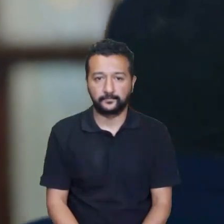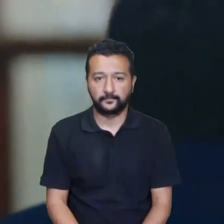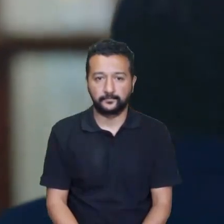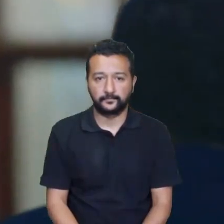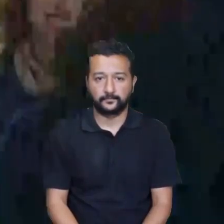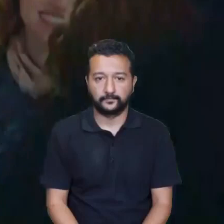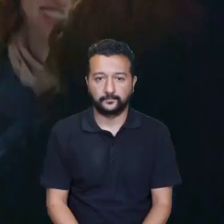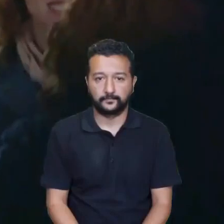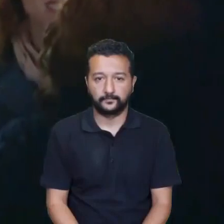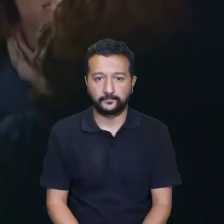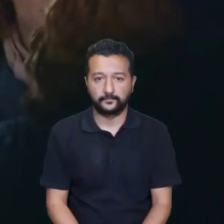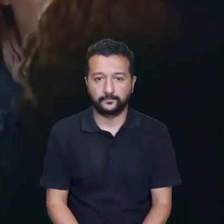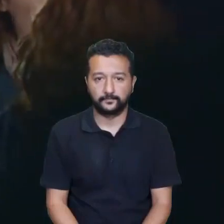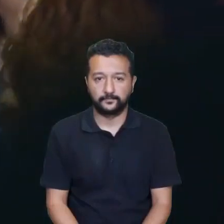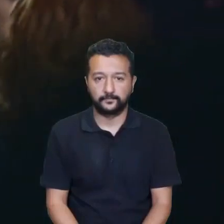Tarık dönüp Itır'a baktı.